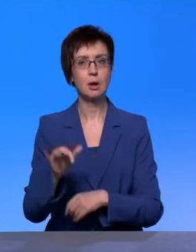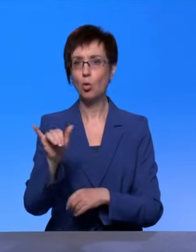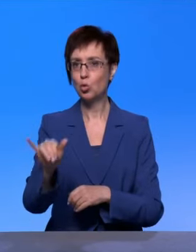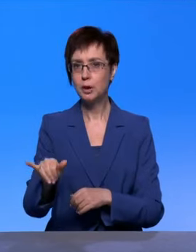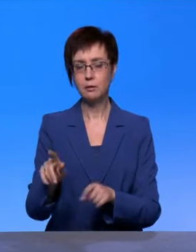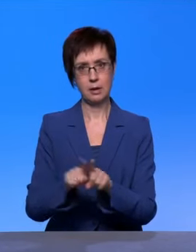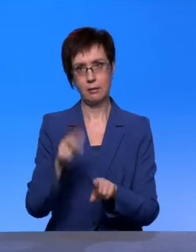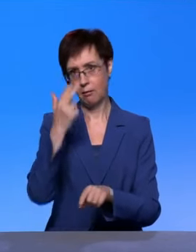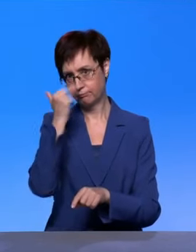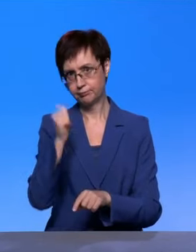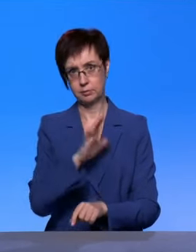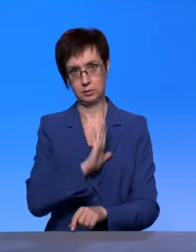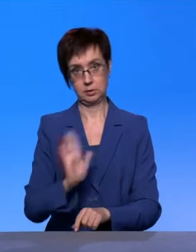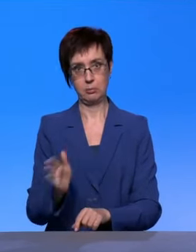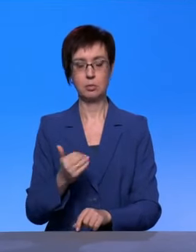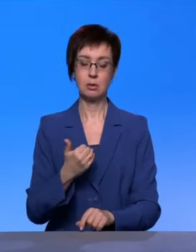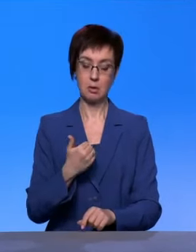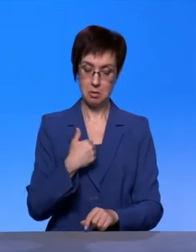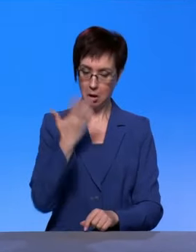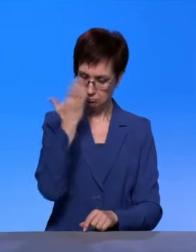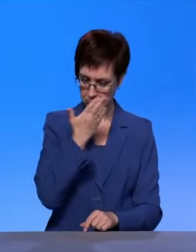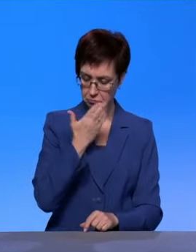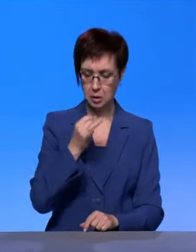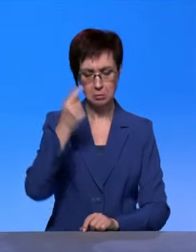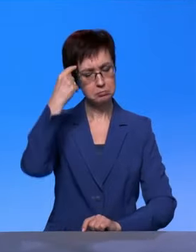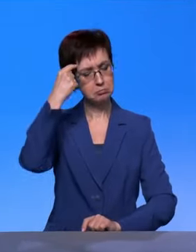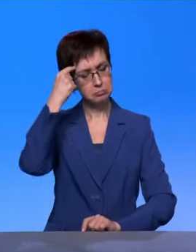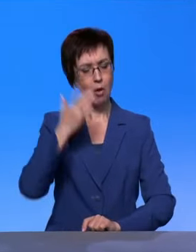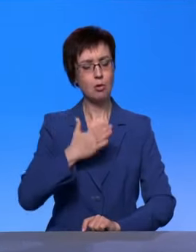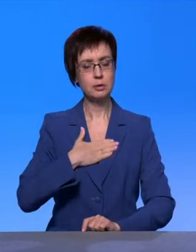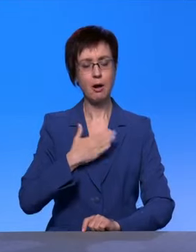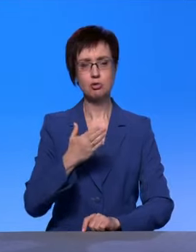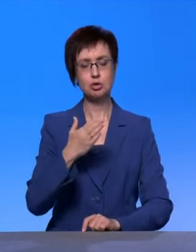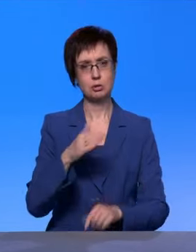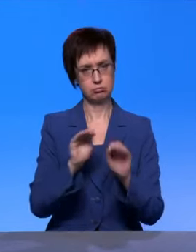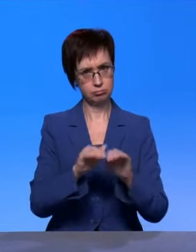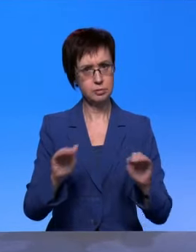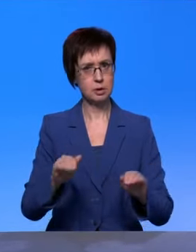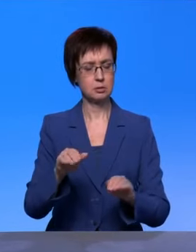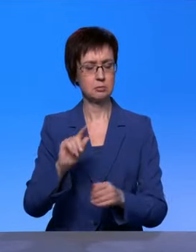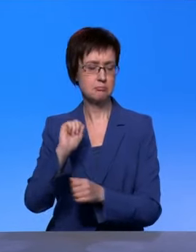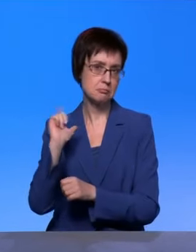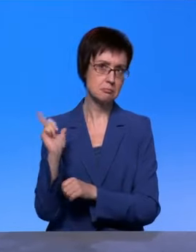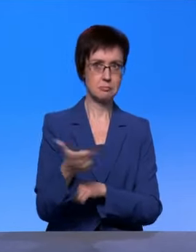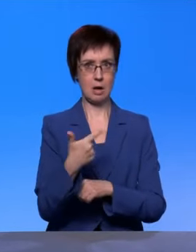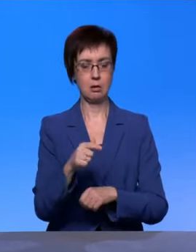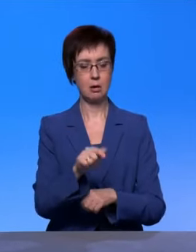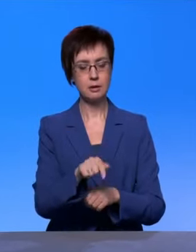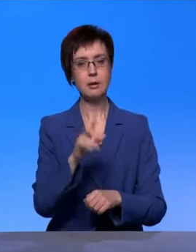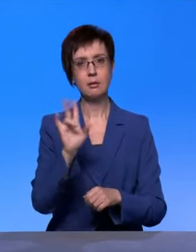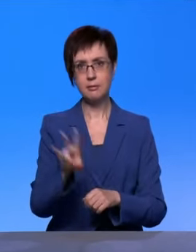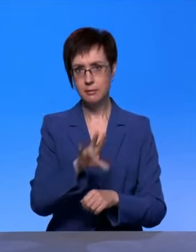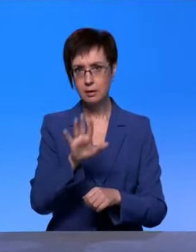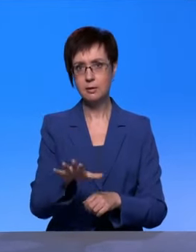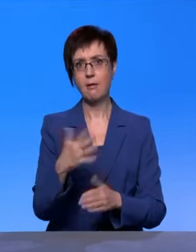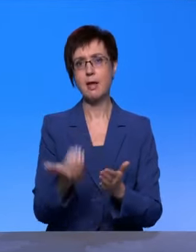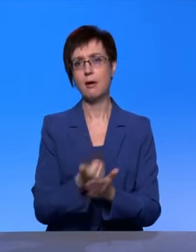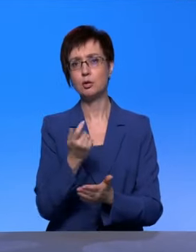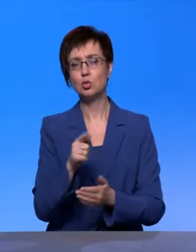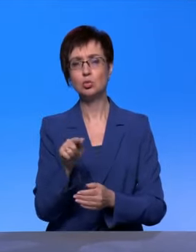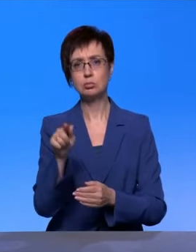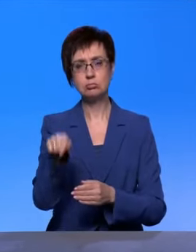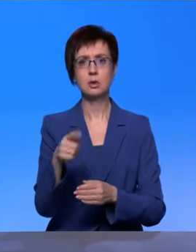они самые-самые, самые крутые. Они всегда они найдут, на что опереться. У них смекалка лучше работает, чем у всех